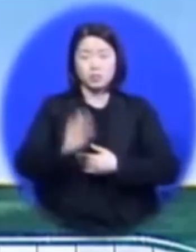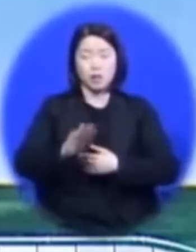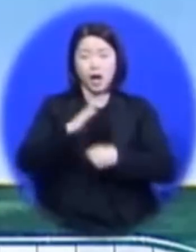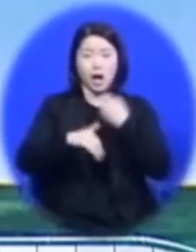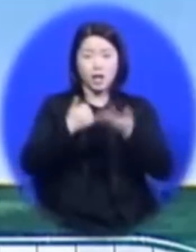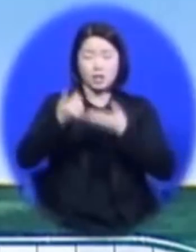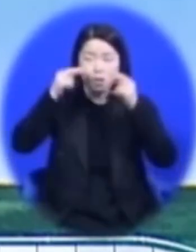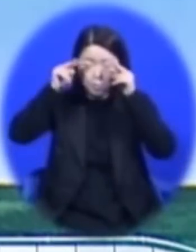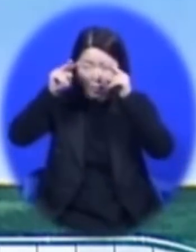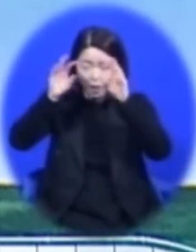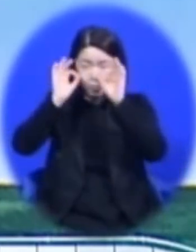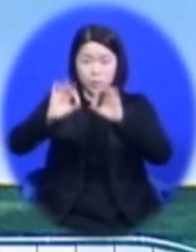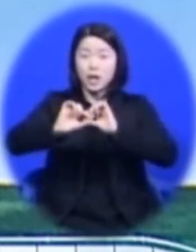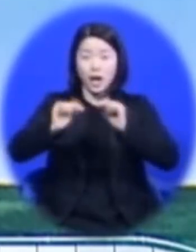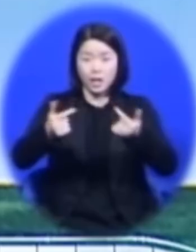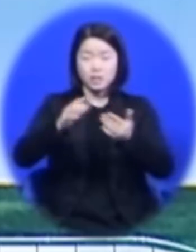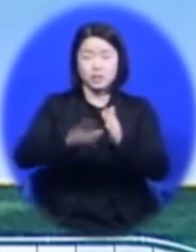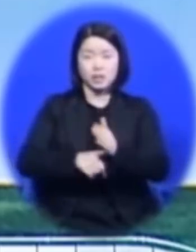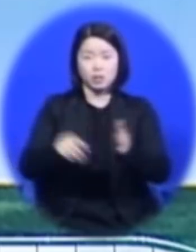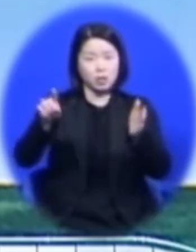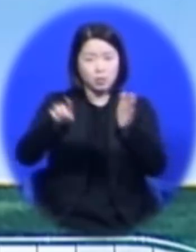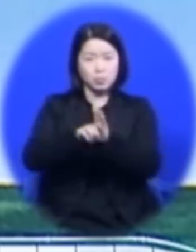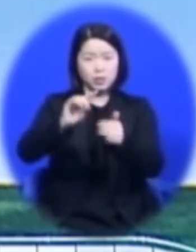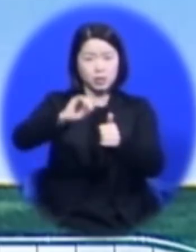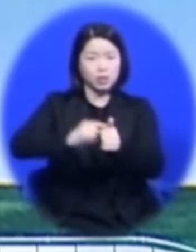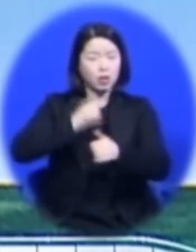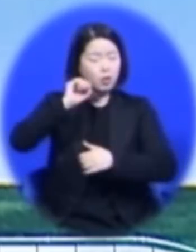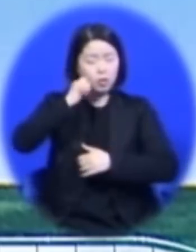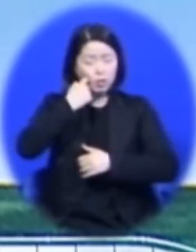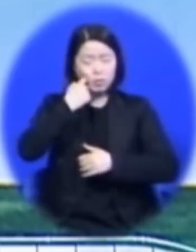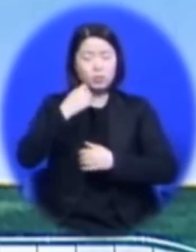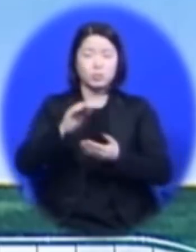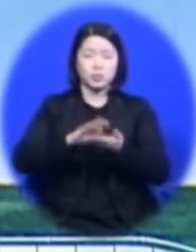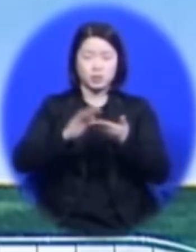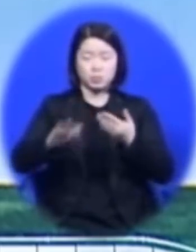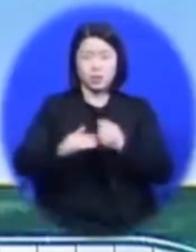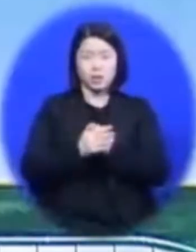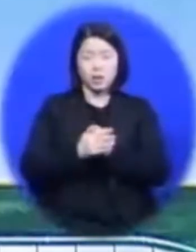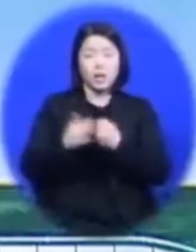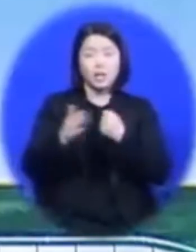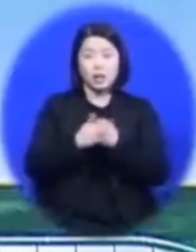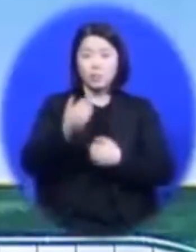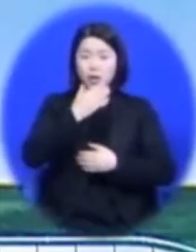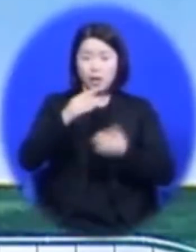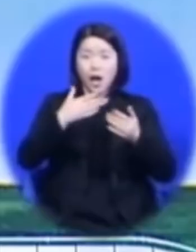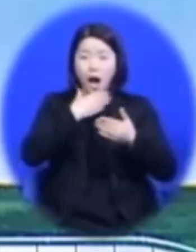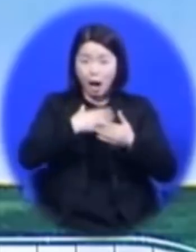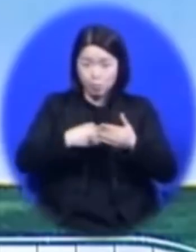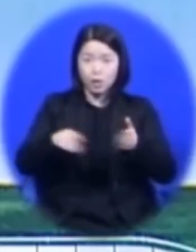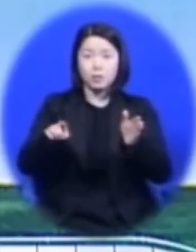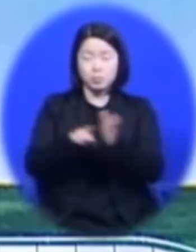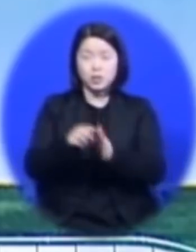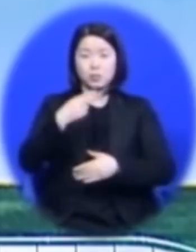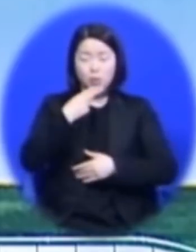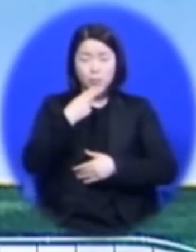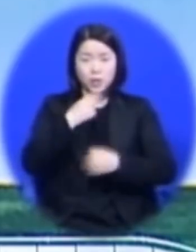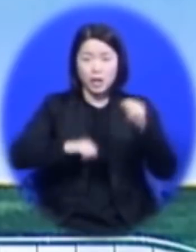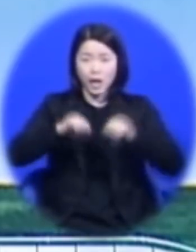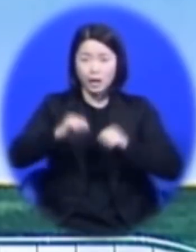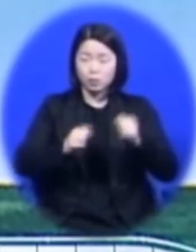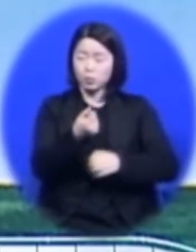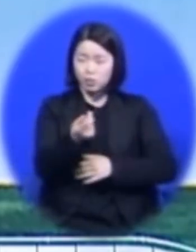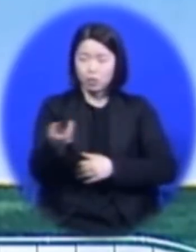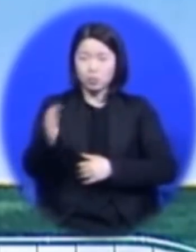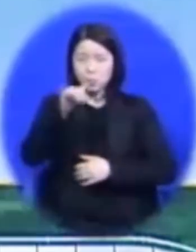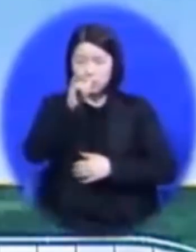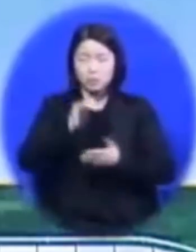바라보지 않 았을 때는 믿어지지 않았습니다 그래서 아브라함이 믿음 없는 행동을 여러 번 한 거죠